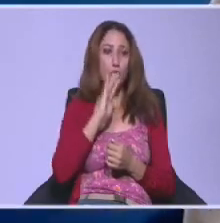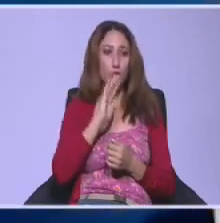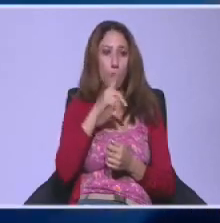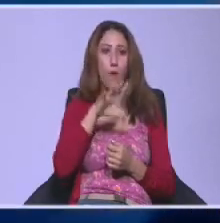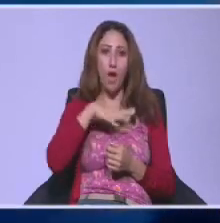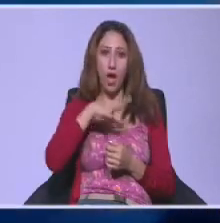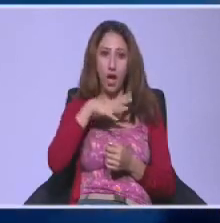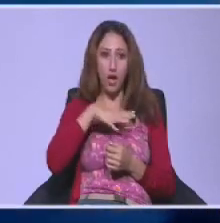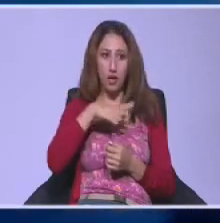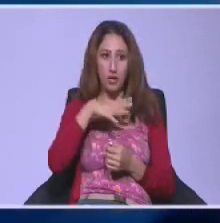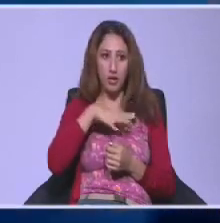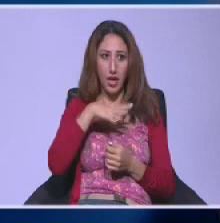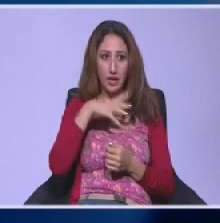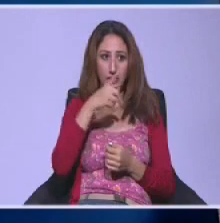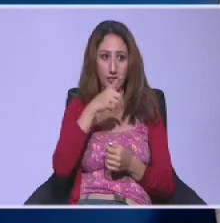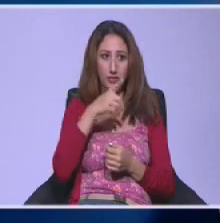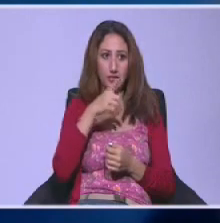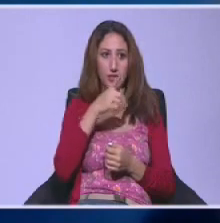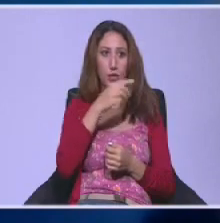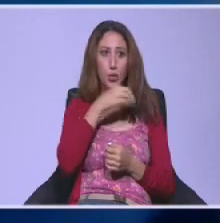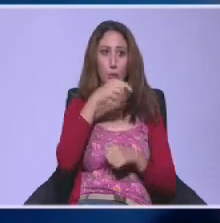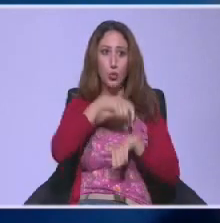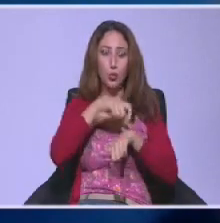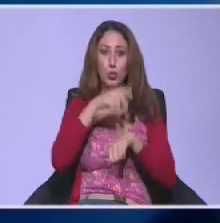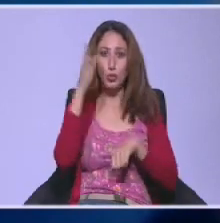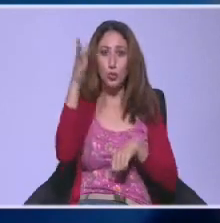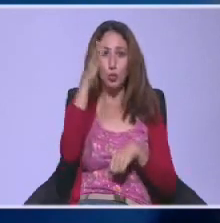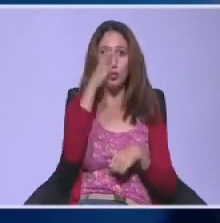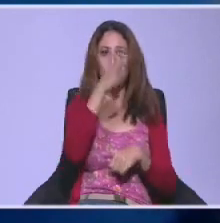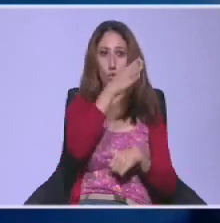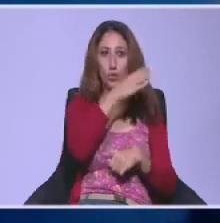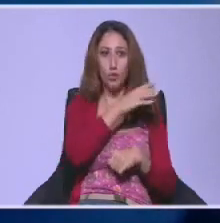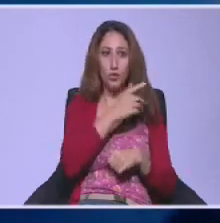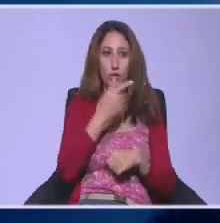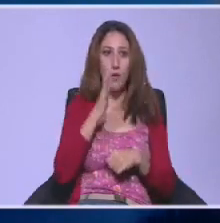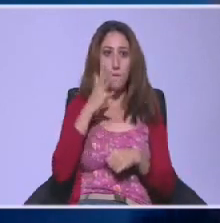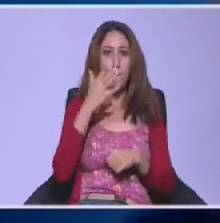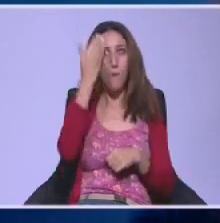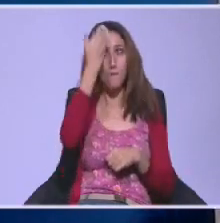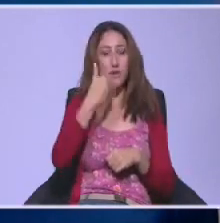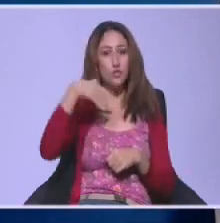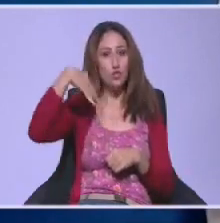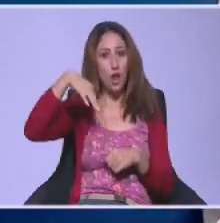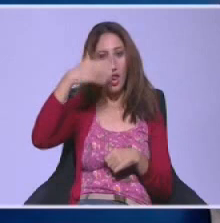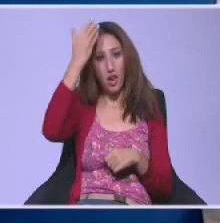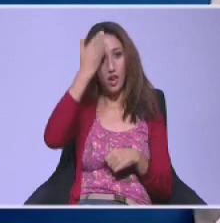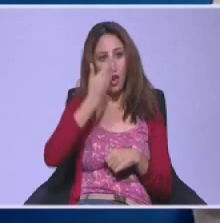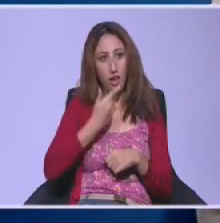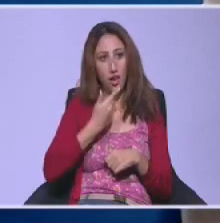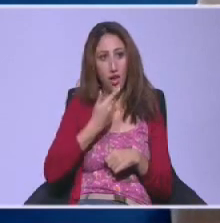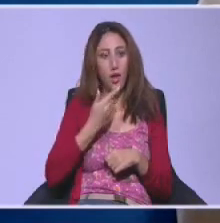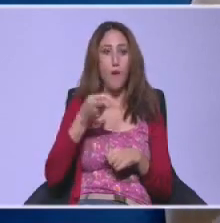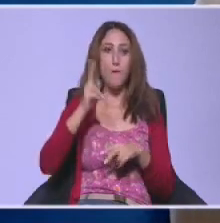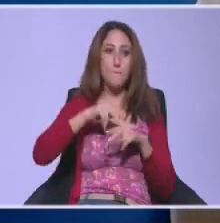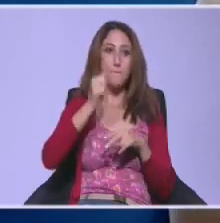قلقانه، ويعني رحت لكذا دكتور، والدكتور الاولاني قال لي يعني ممكن تتشلي وبس هترجعي تاني، بس